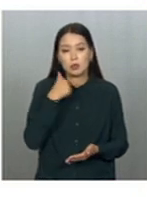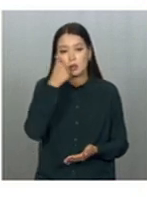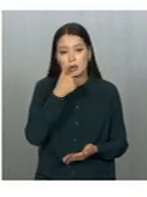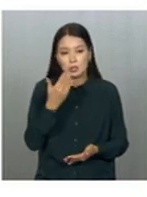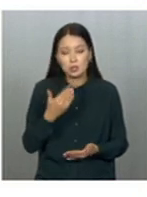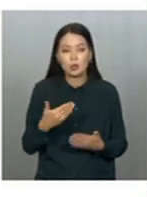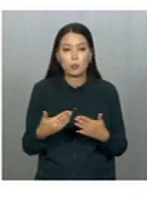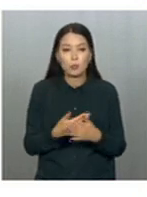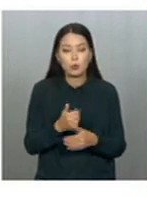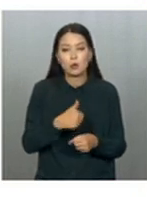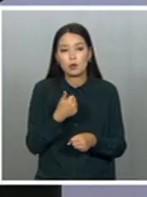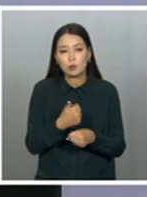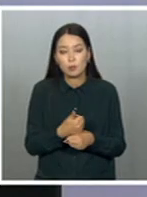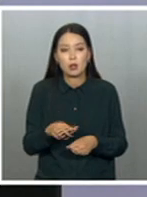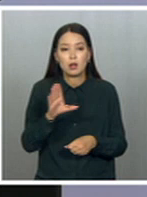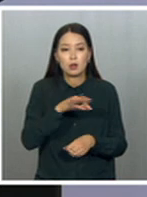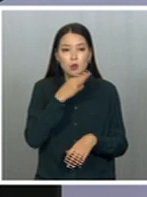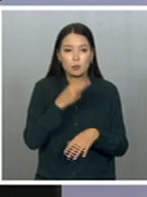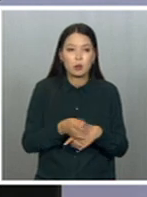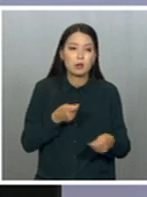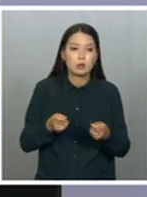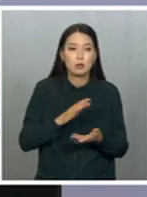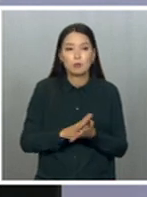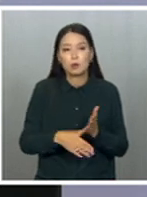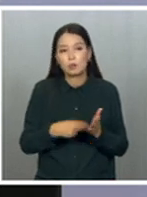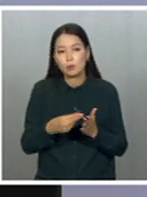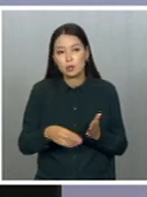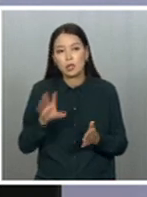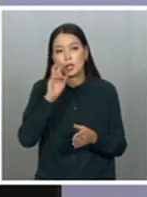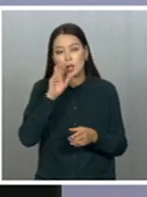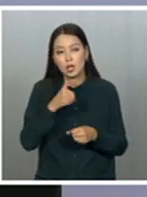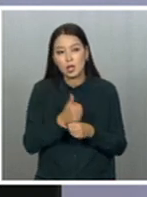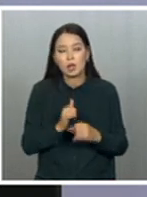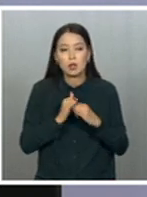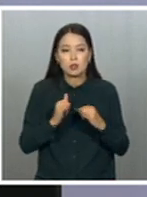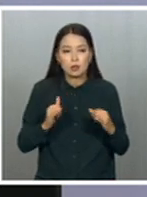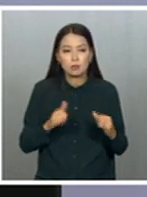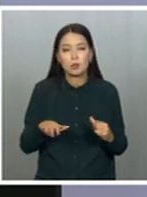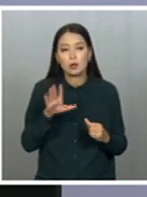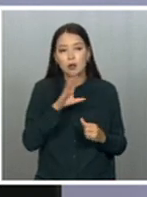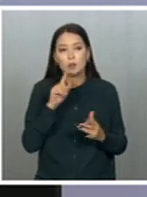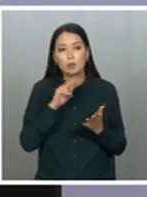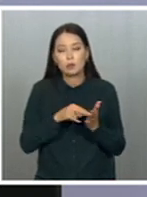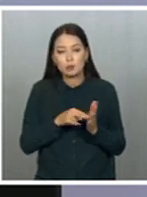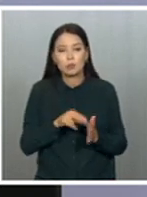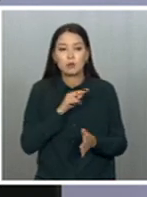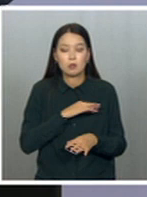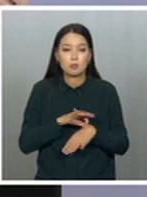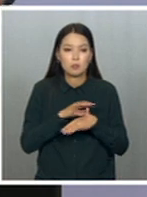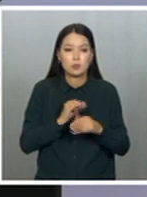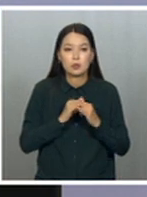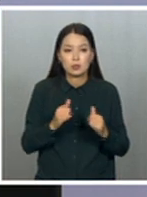кеңестік билік әміршілі әкімшілі басқару жүйесін сақтай отырып, ел экономикасын дамытуды 5 жылдық жоспарларға сүйеніп жүзеге асырған